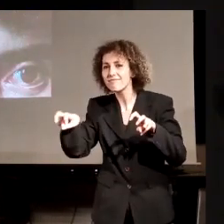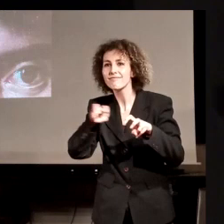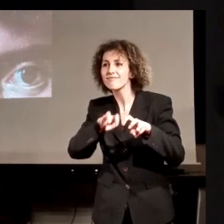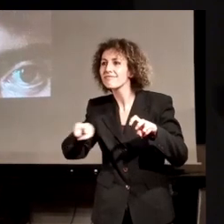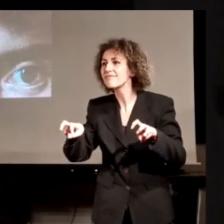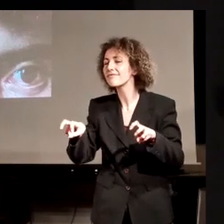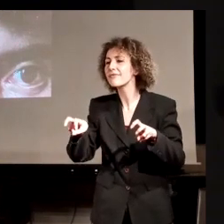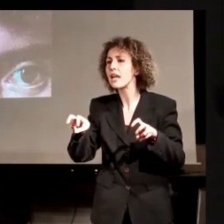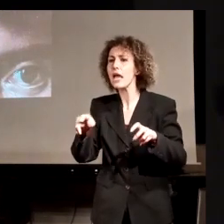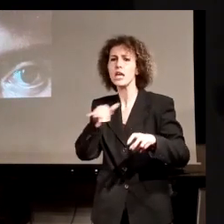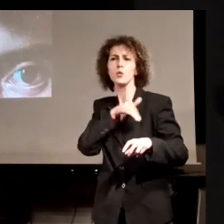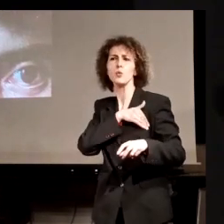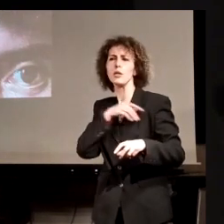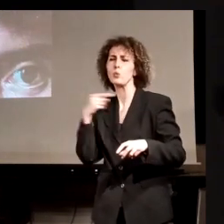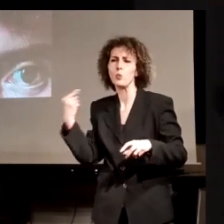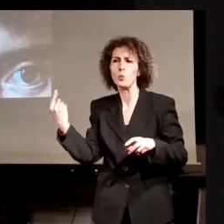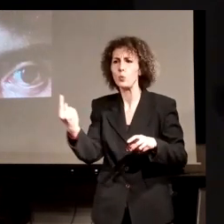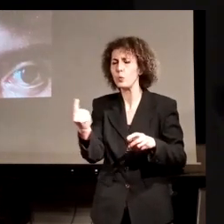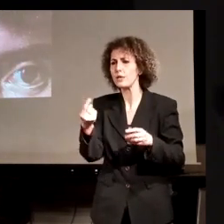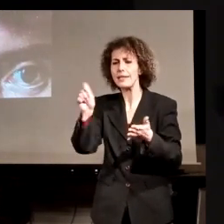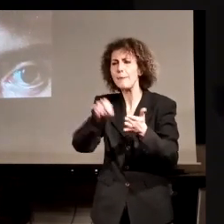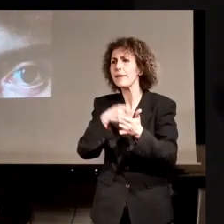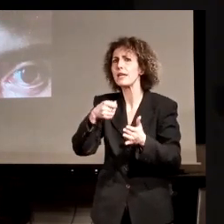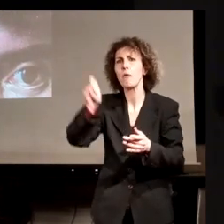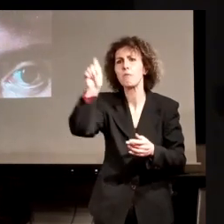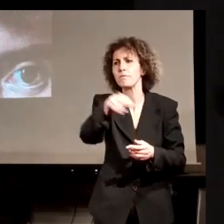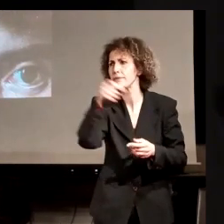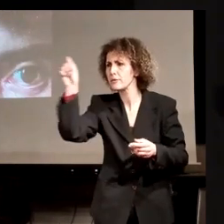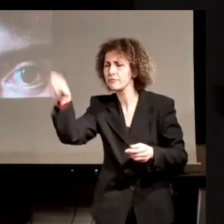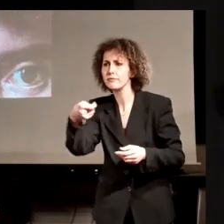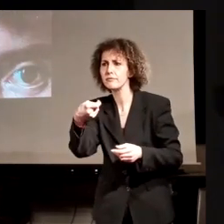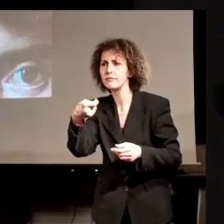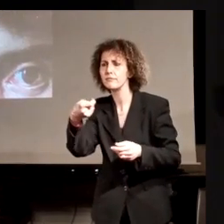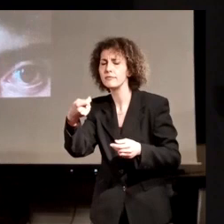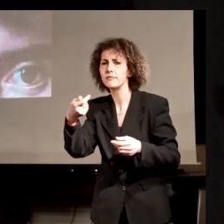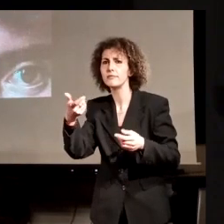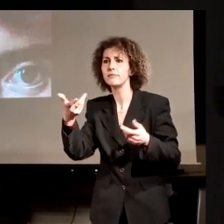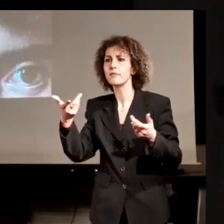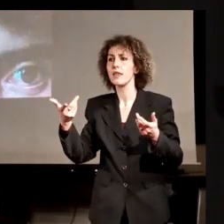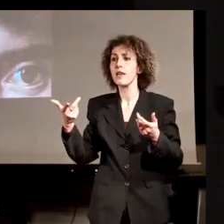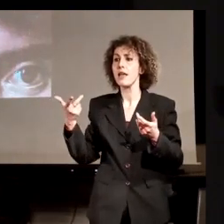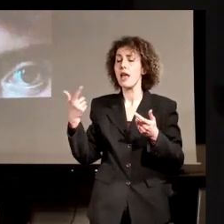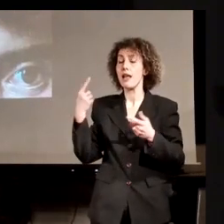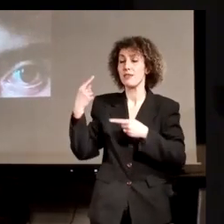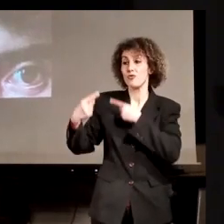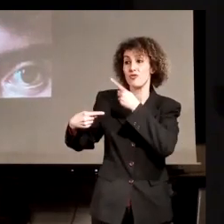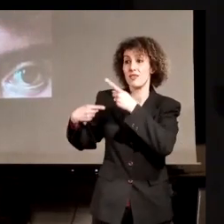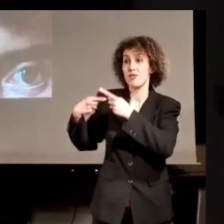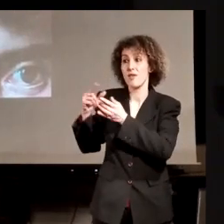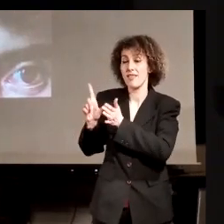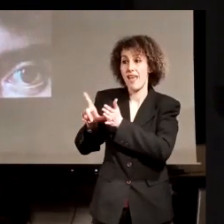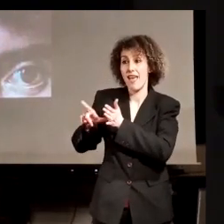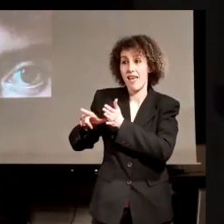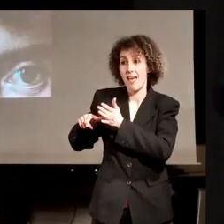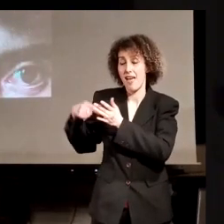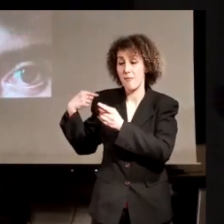studente che non avesse provato il suo temperino sulla cornice e da almeno una generazione nessuno si era